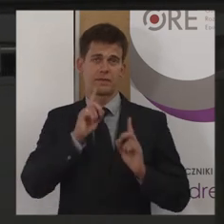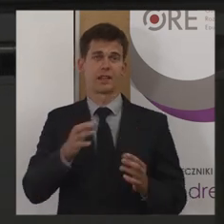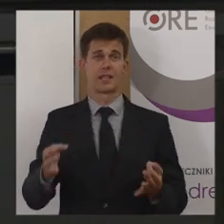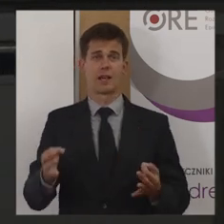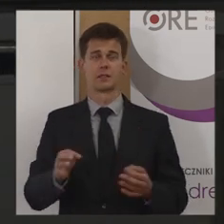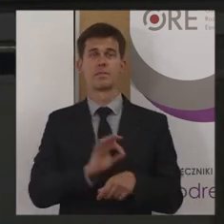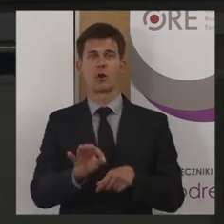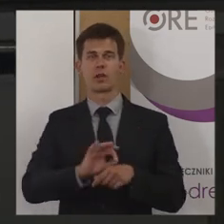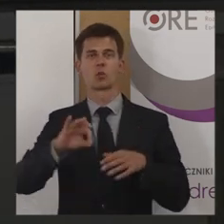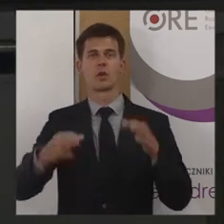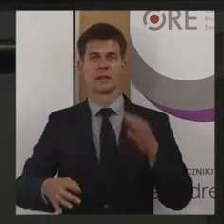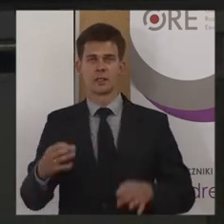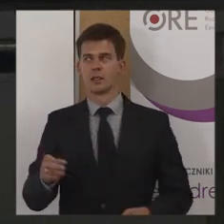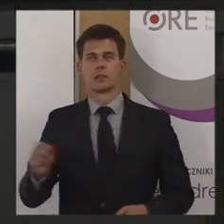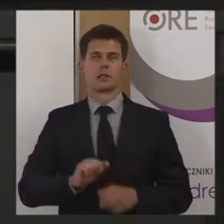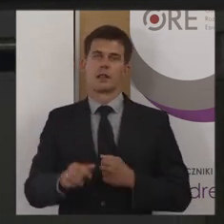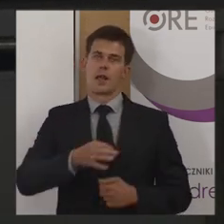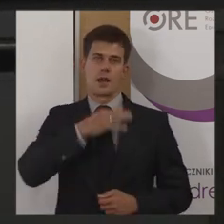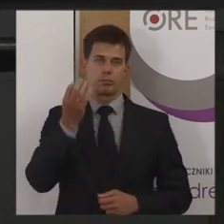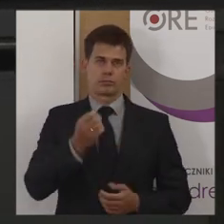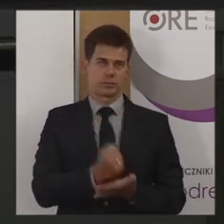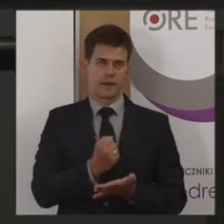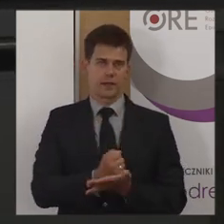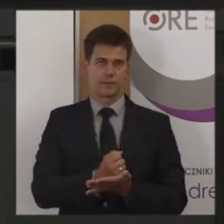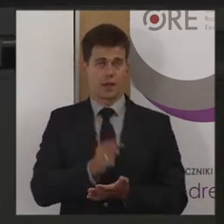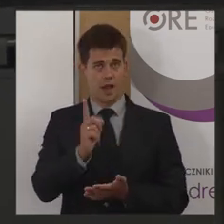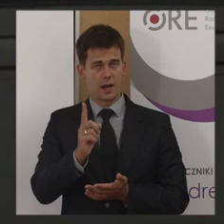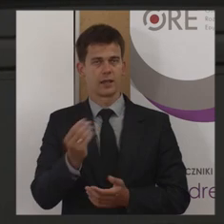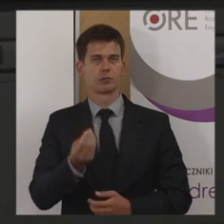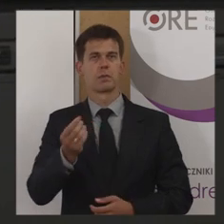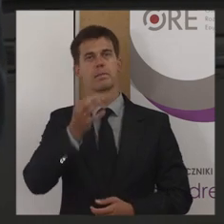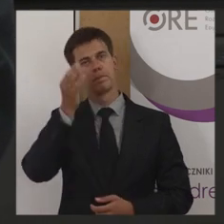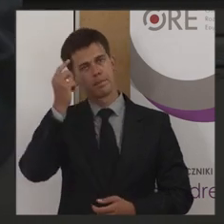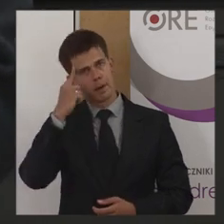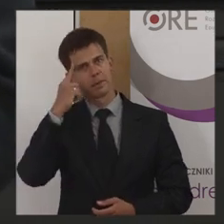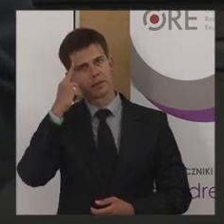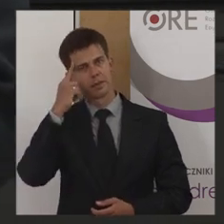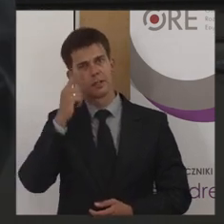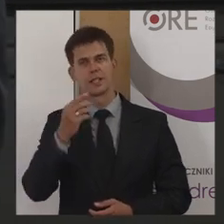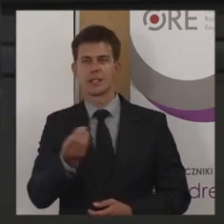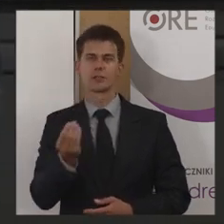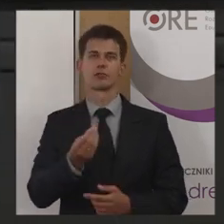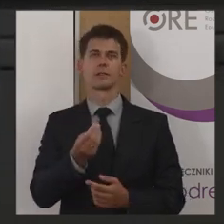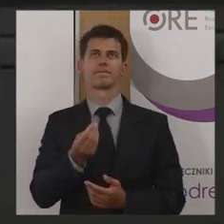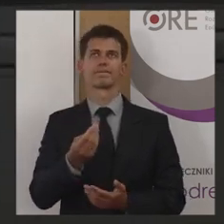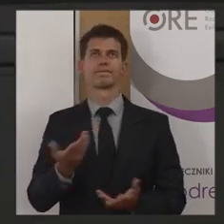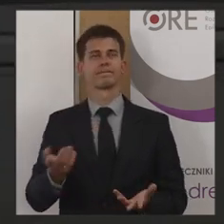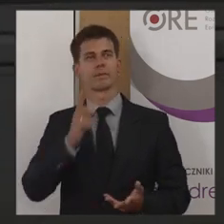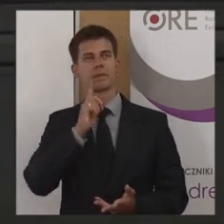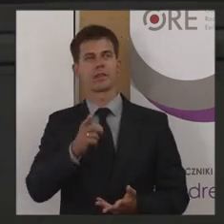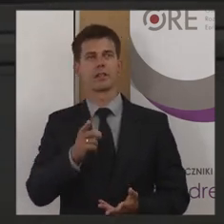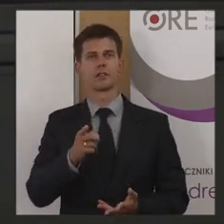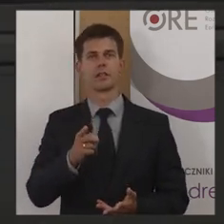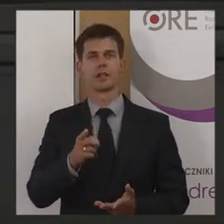się zgodzimy. Natomiast trzeba też pamiętać o pewnej niszy i to chyba właśnie